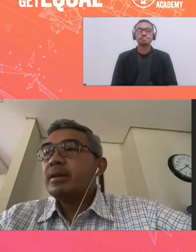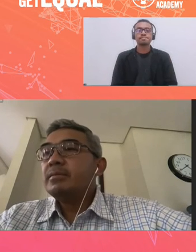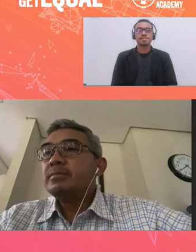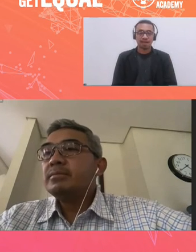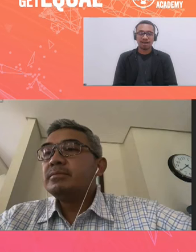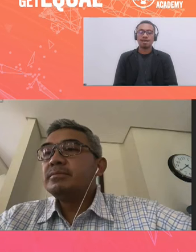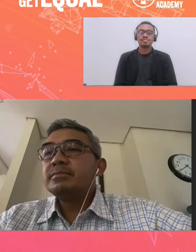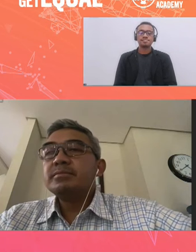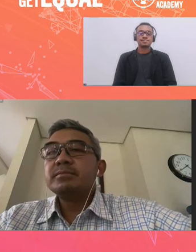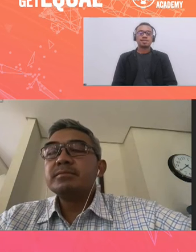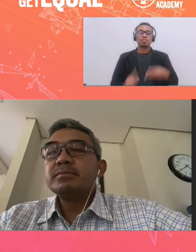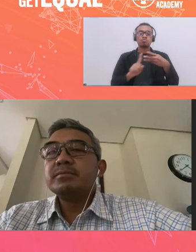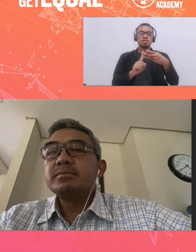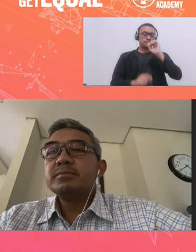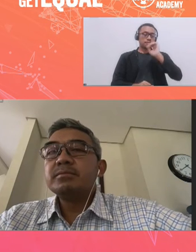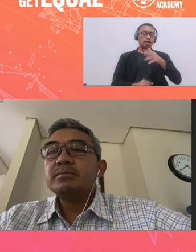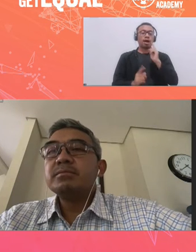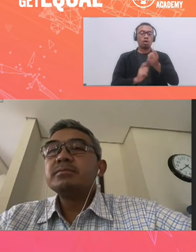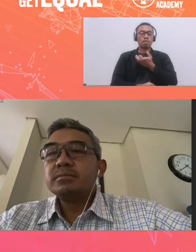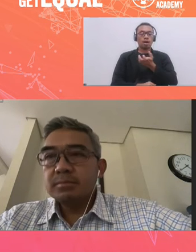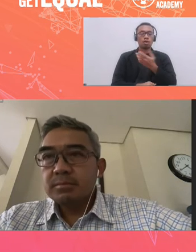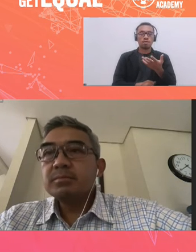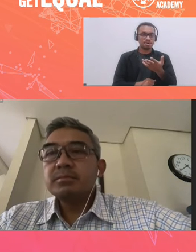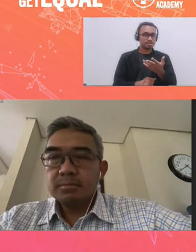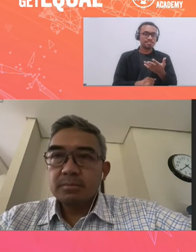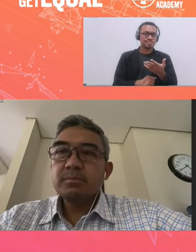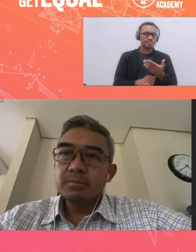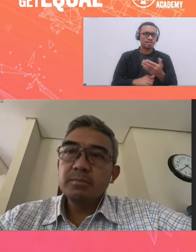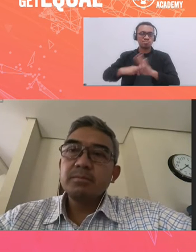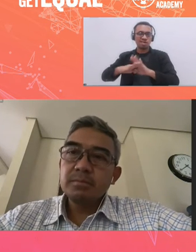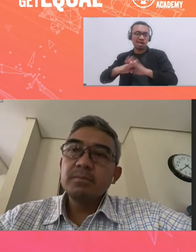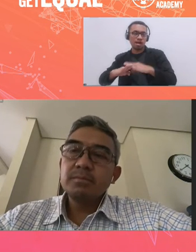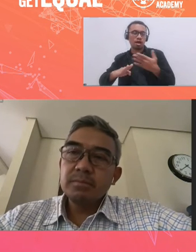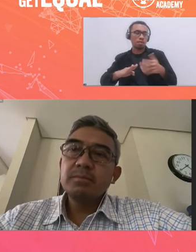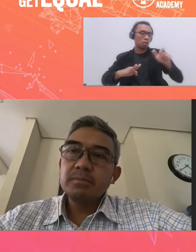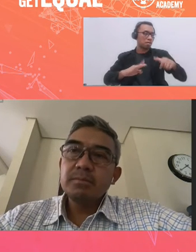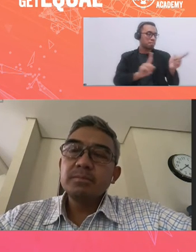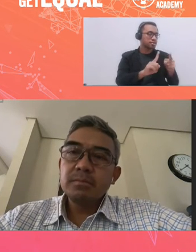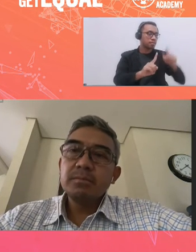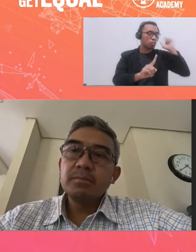ada, itu lebih banyak mudaratnya. Kalau kita memaksakan konfrontasi yang ada, lebih baik mudaratnya, ya.